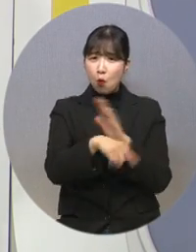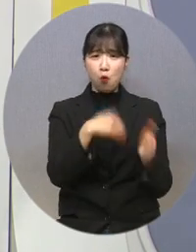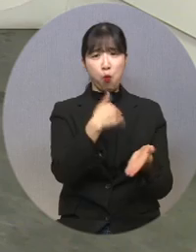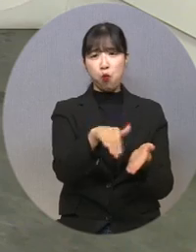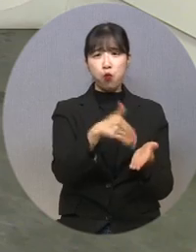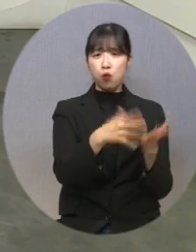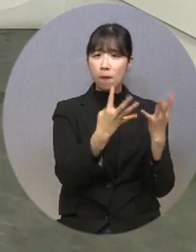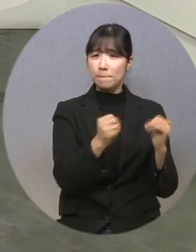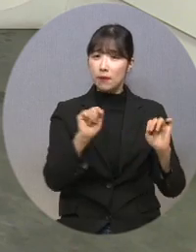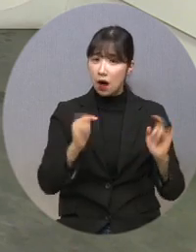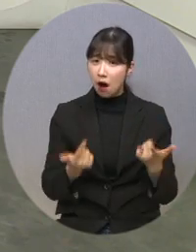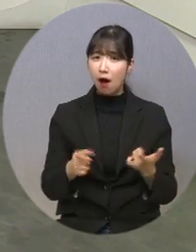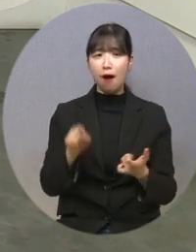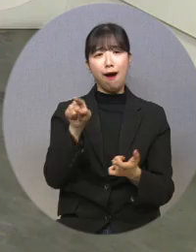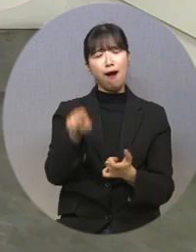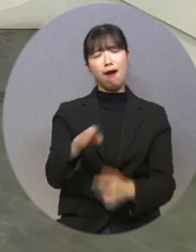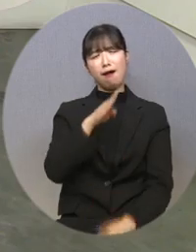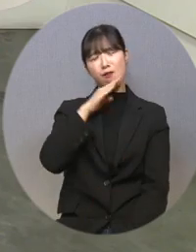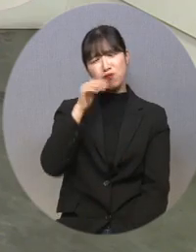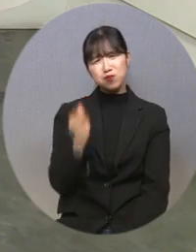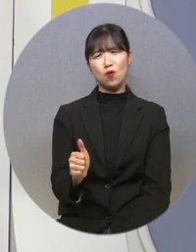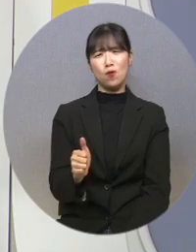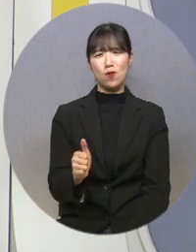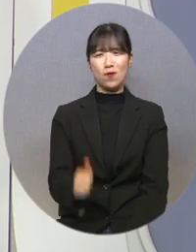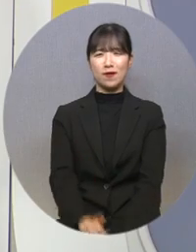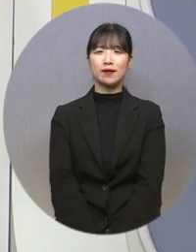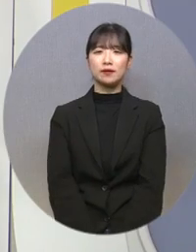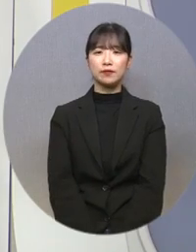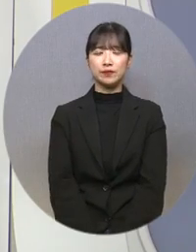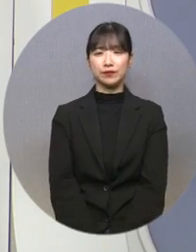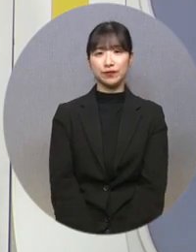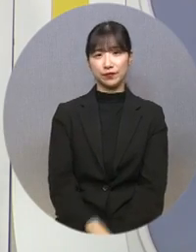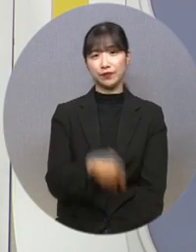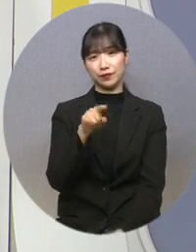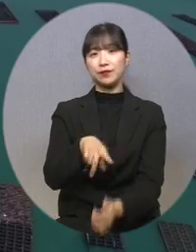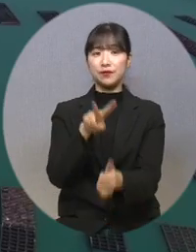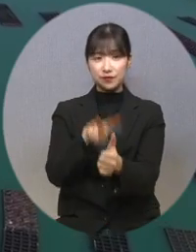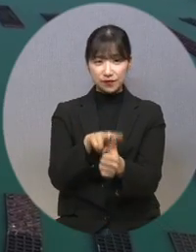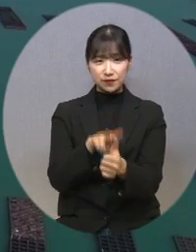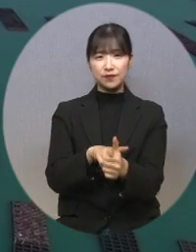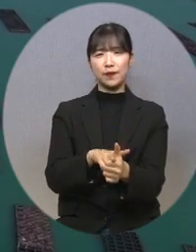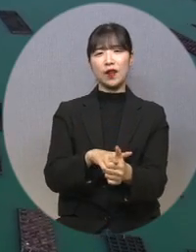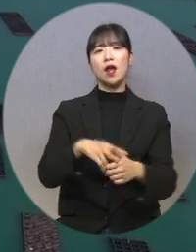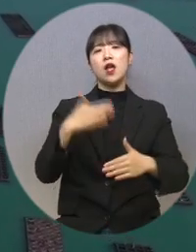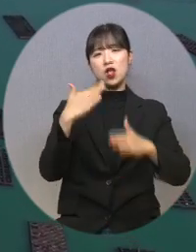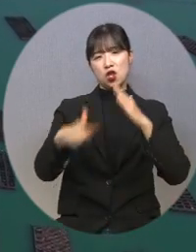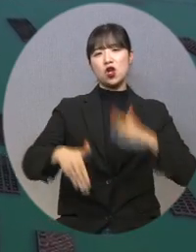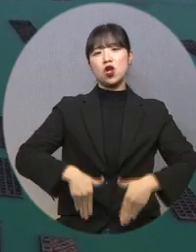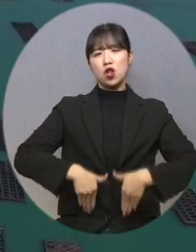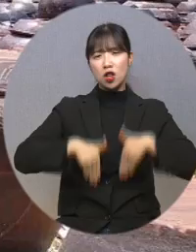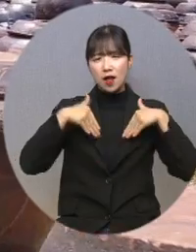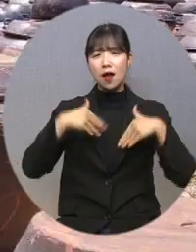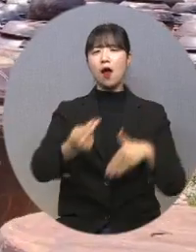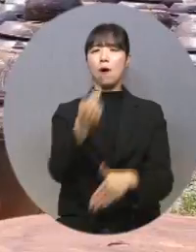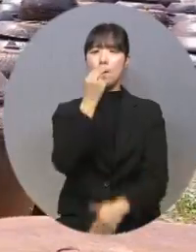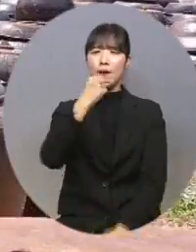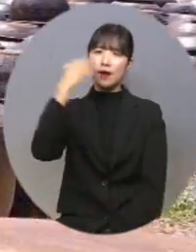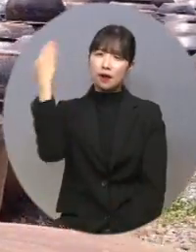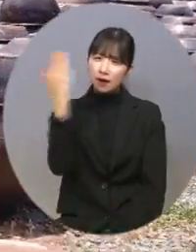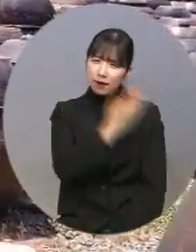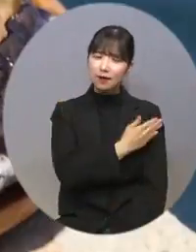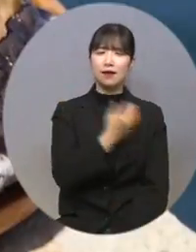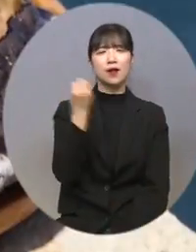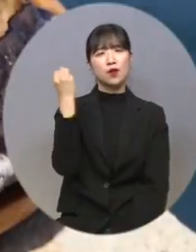않은데 남도장터 최고입니다. 남도장터에는 남도의 맑은 공기와 그다음에